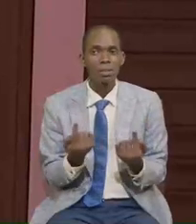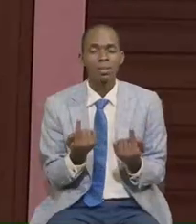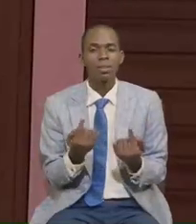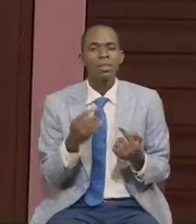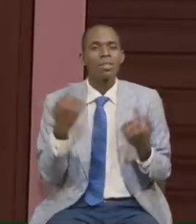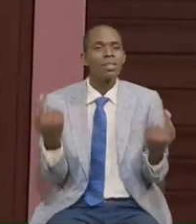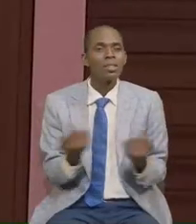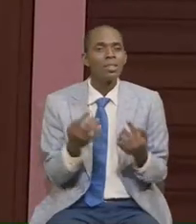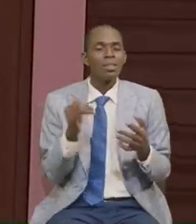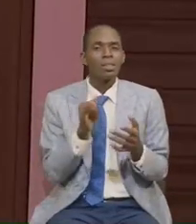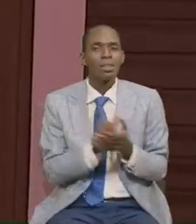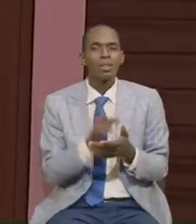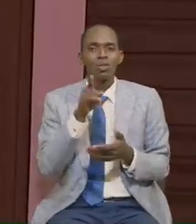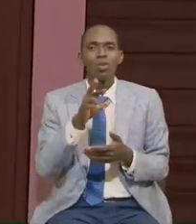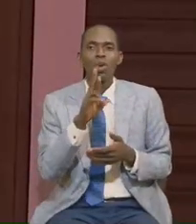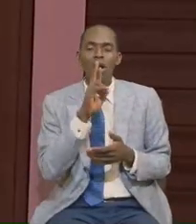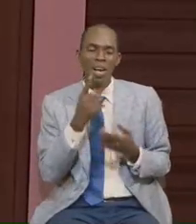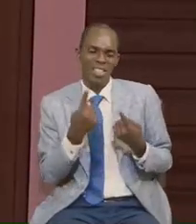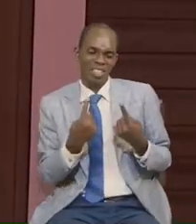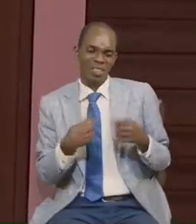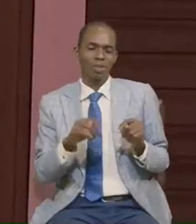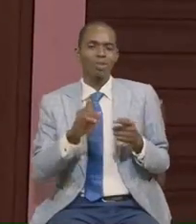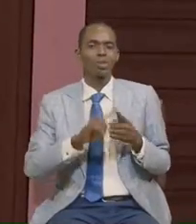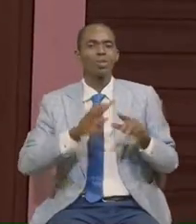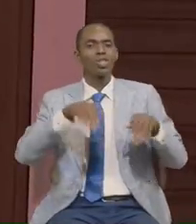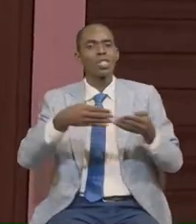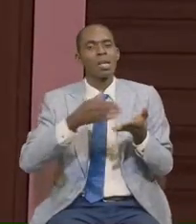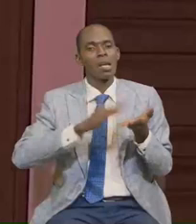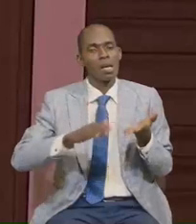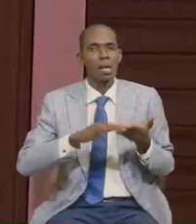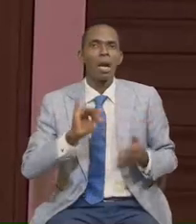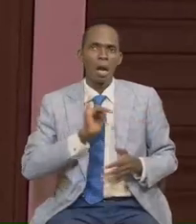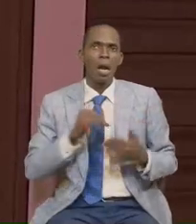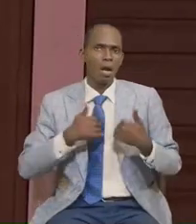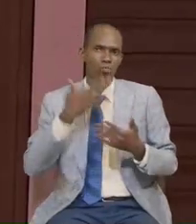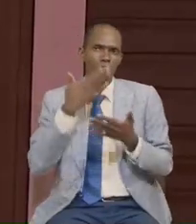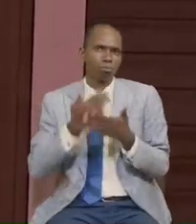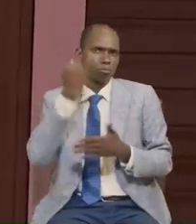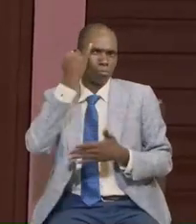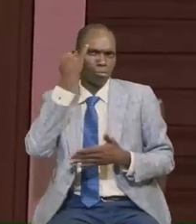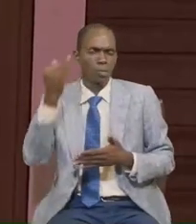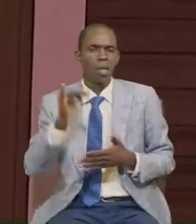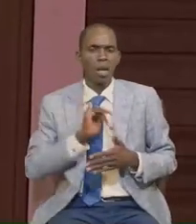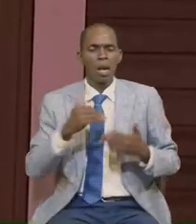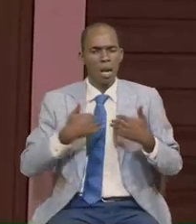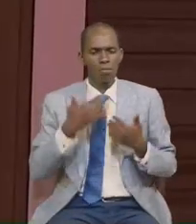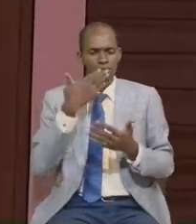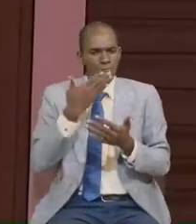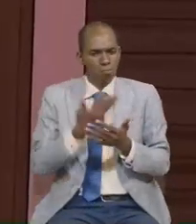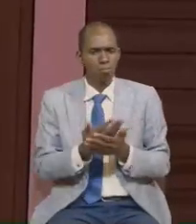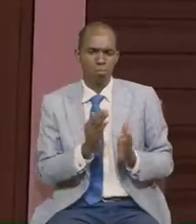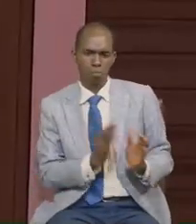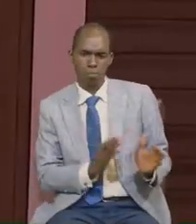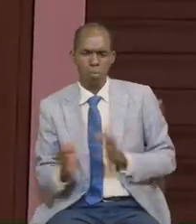iniquité que tu essaies d'excuser. J'ai une bonne intention, j'ai un bon objectif, j'ai un bon